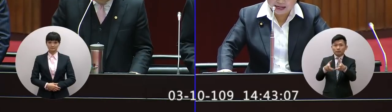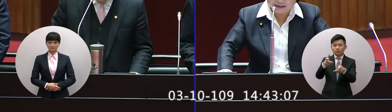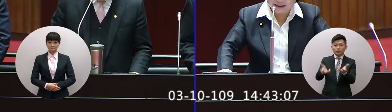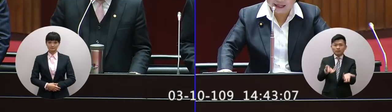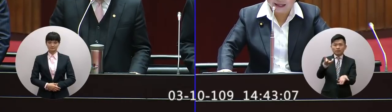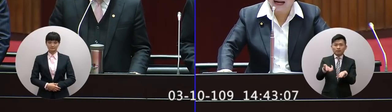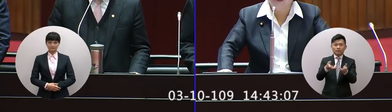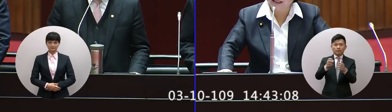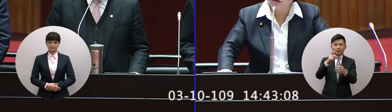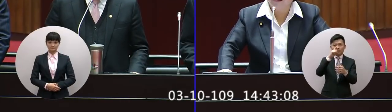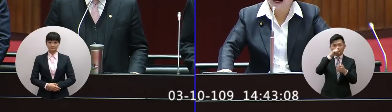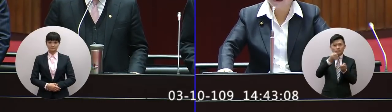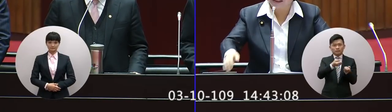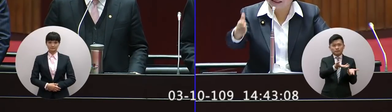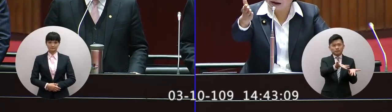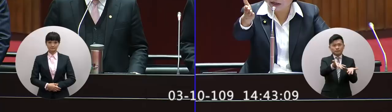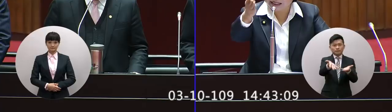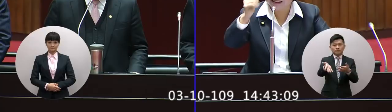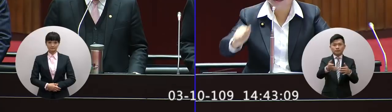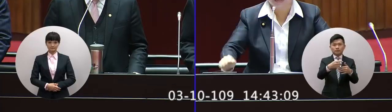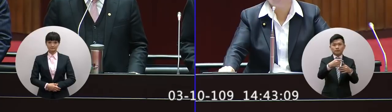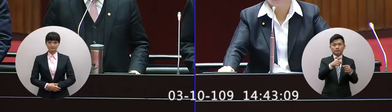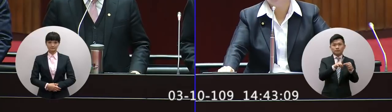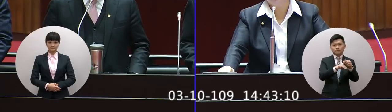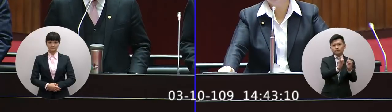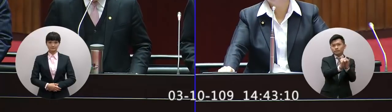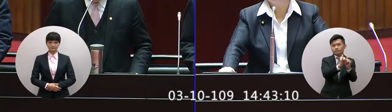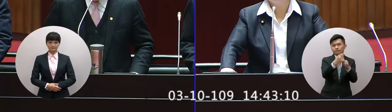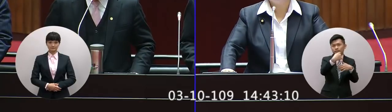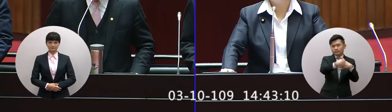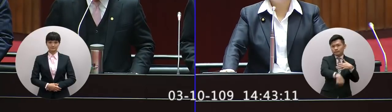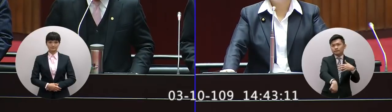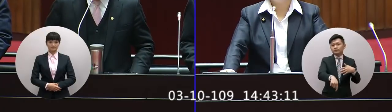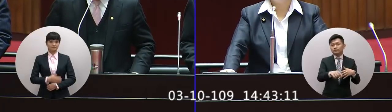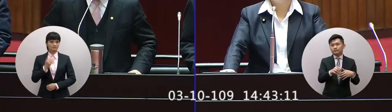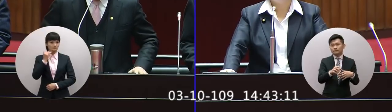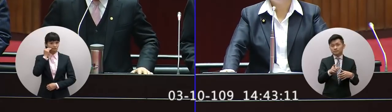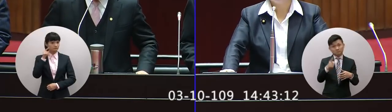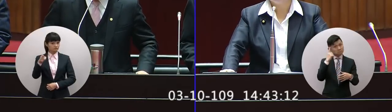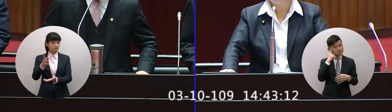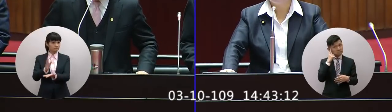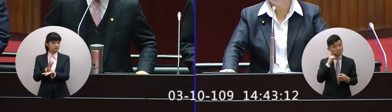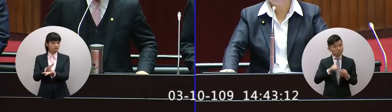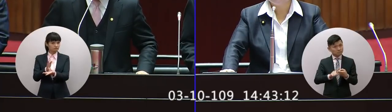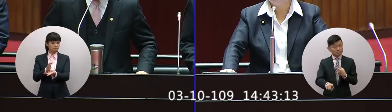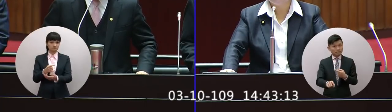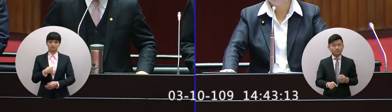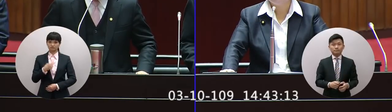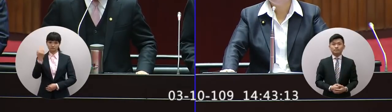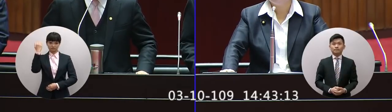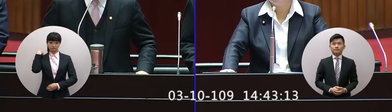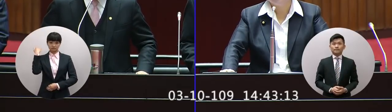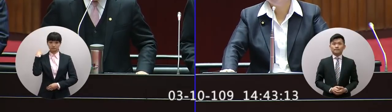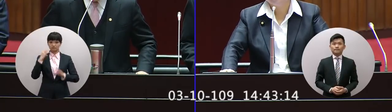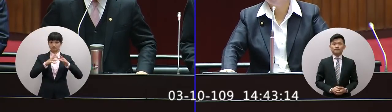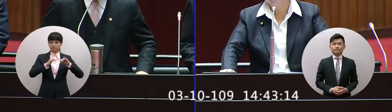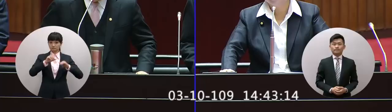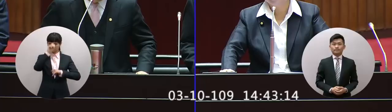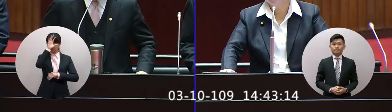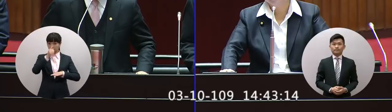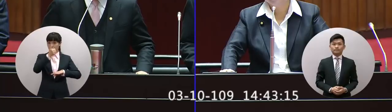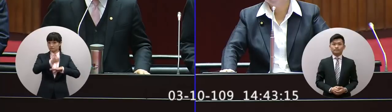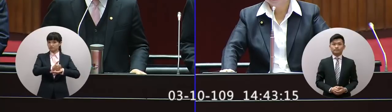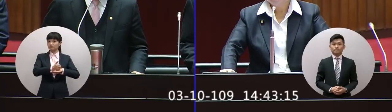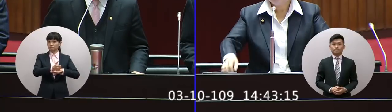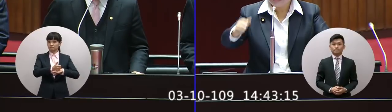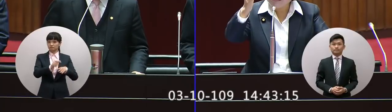中部人的健康这个说法，请教院长您的看法。 如果以这样来说，那过去国民党执政的时候伤害